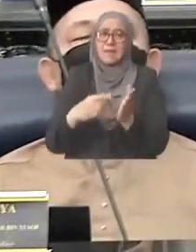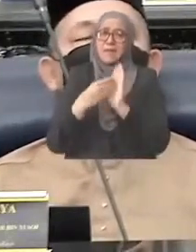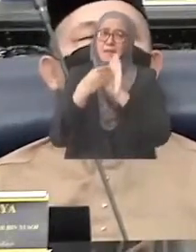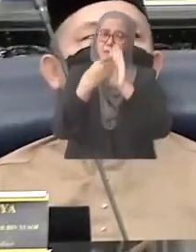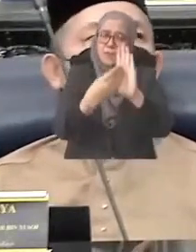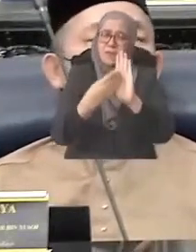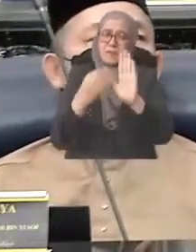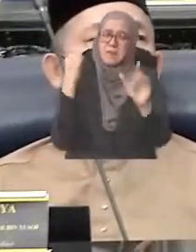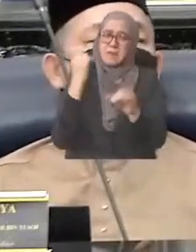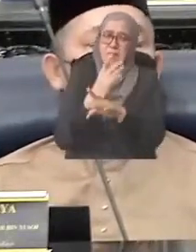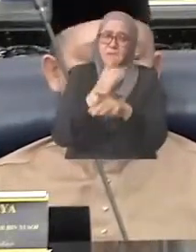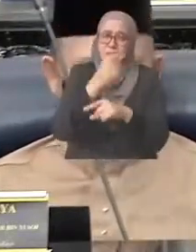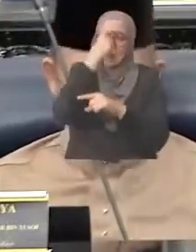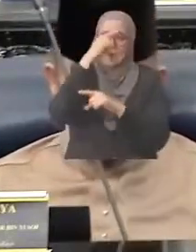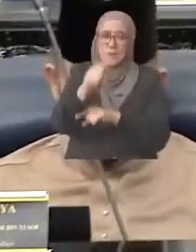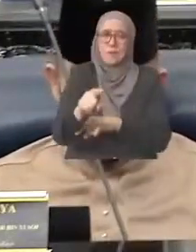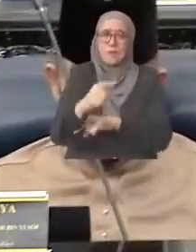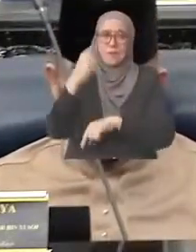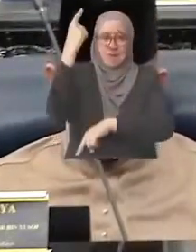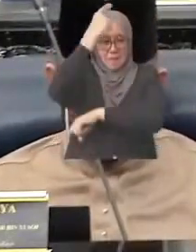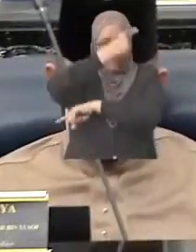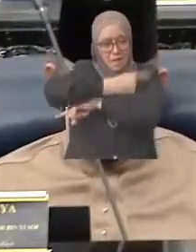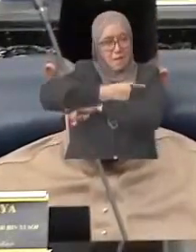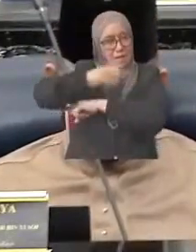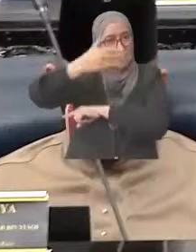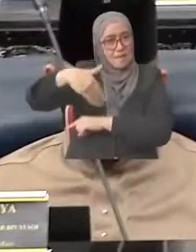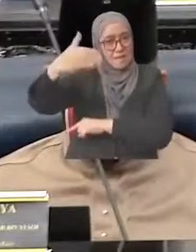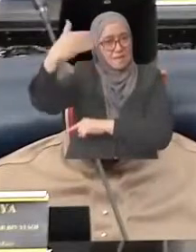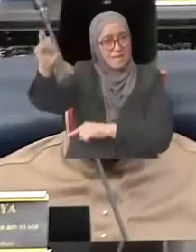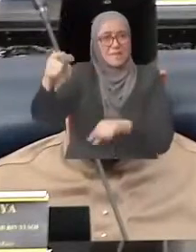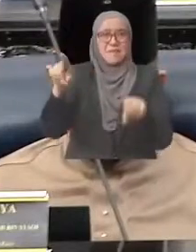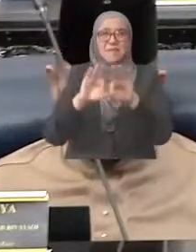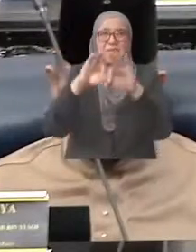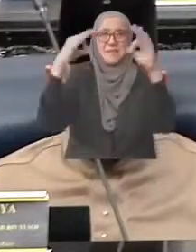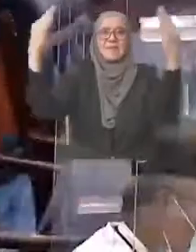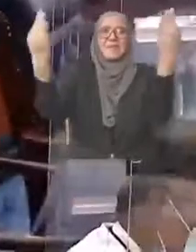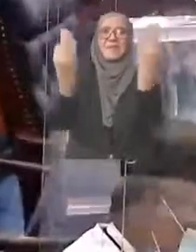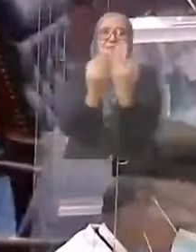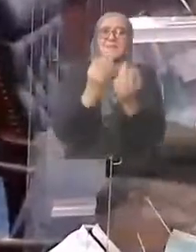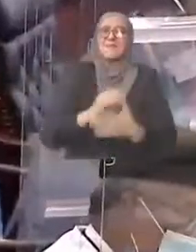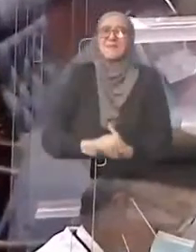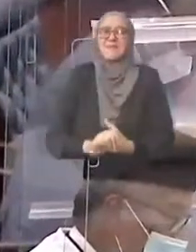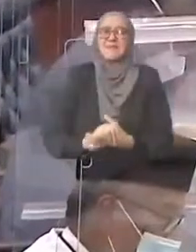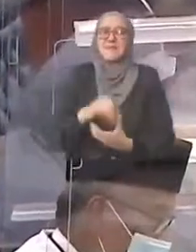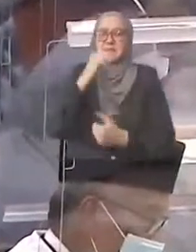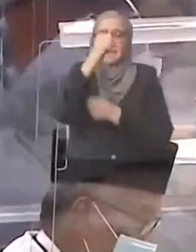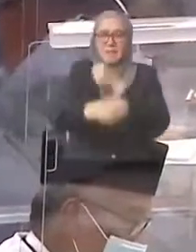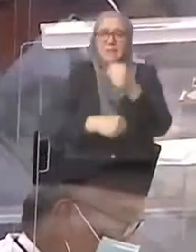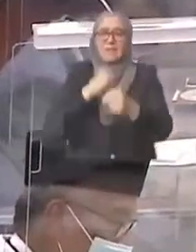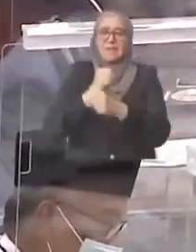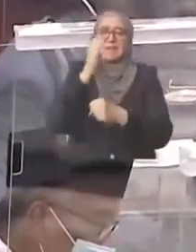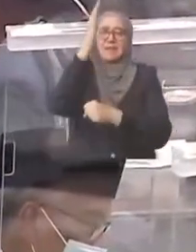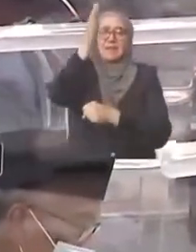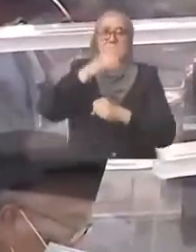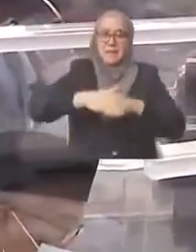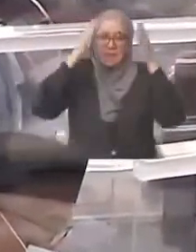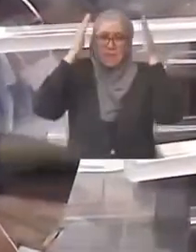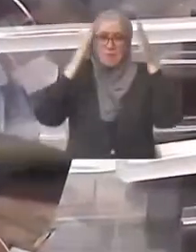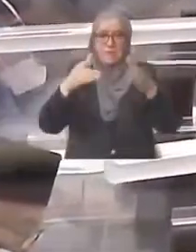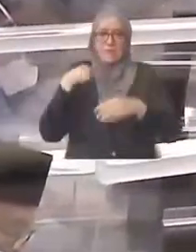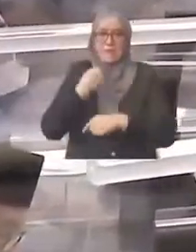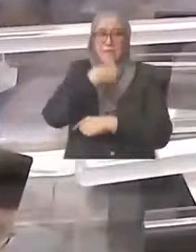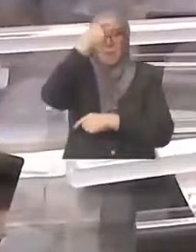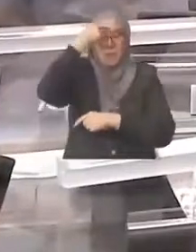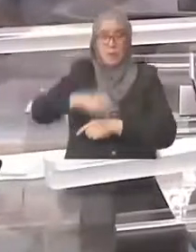sebagai sebuah keluarga Hai tahun hadapan tumpuan kita semestinya adalah untuk memulai semula